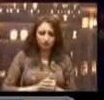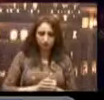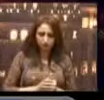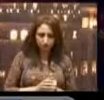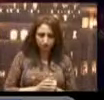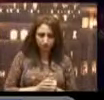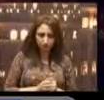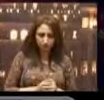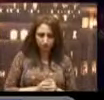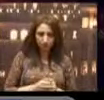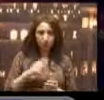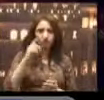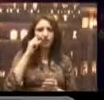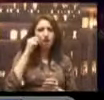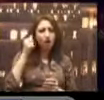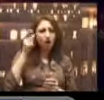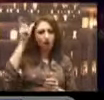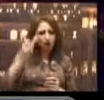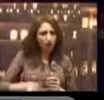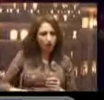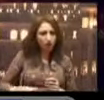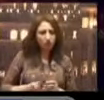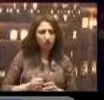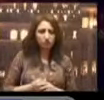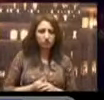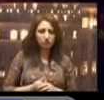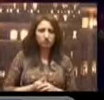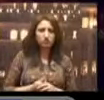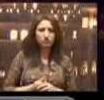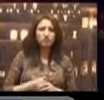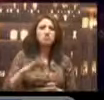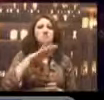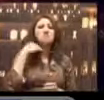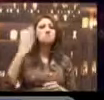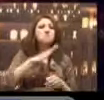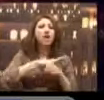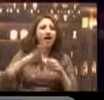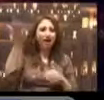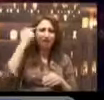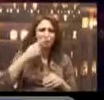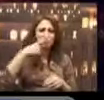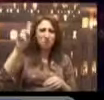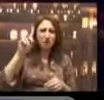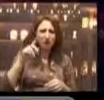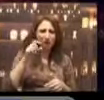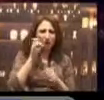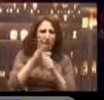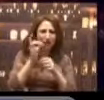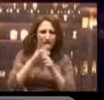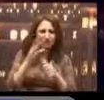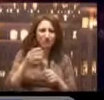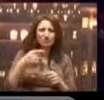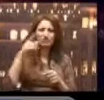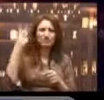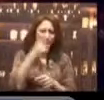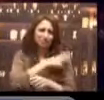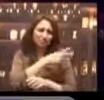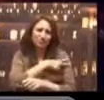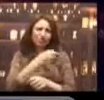من احنا طبعا عاملين الراجل اللي اتقتل على ايد الشرطه واتلفق له قضيه مخدرات